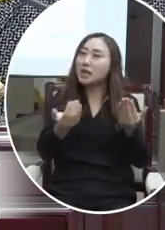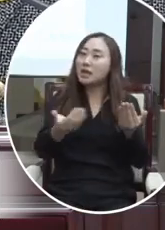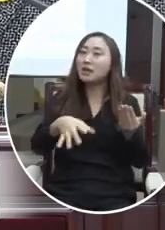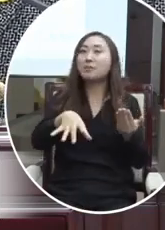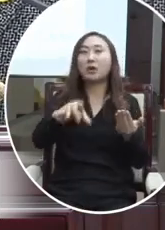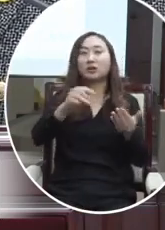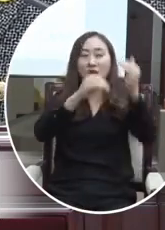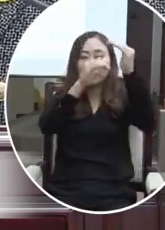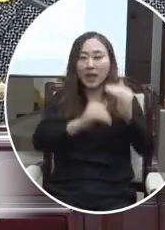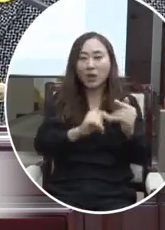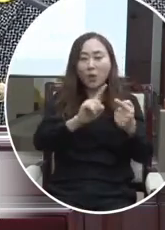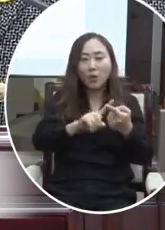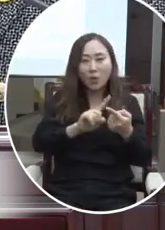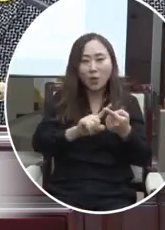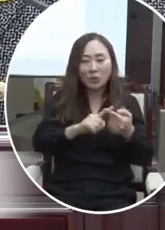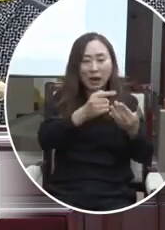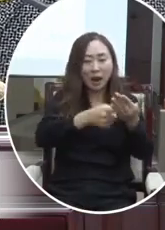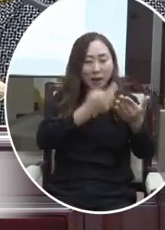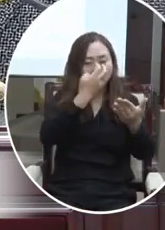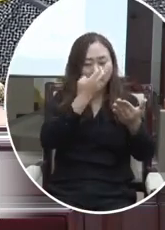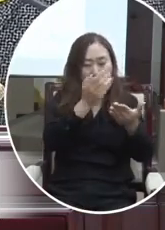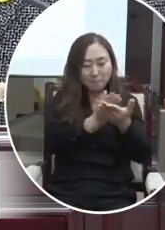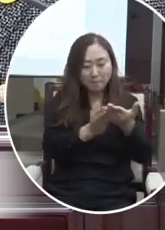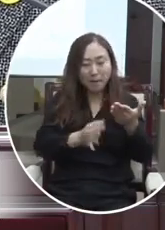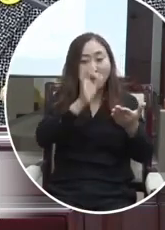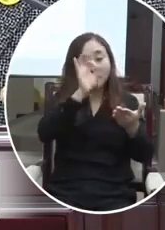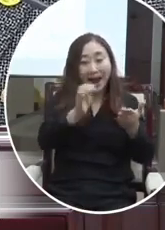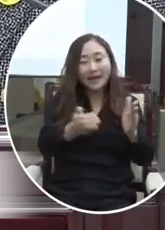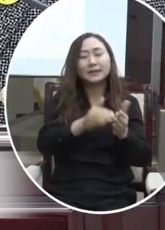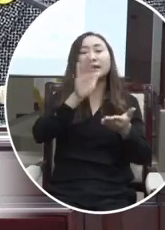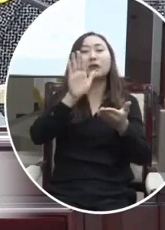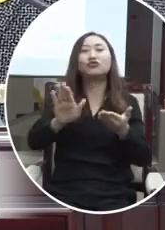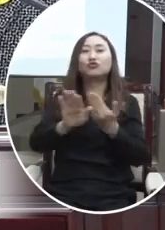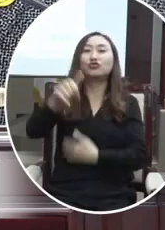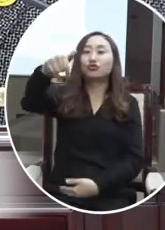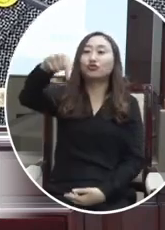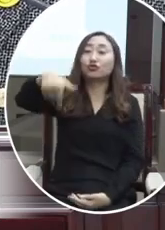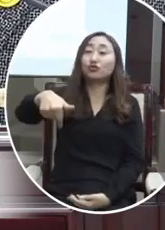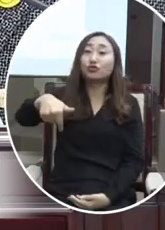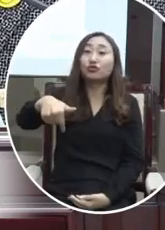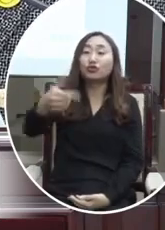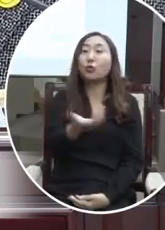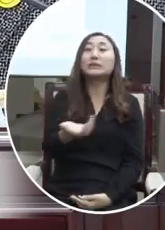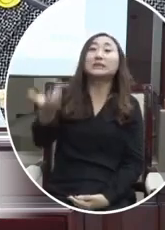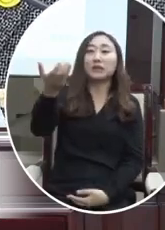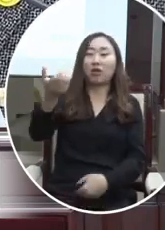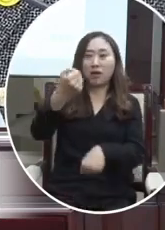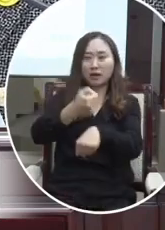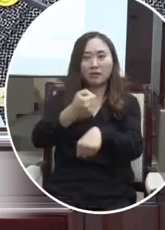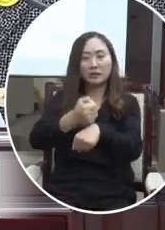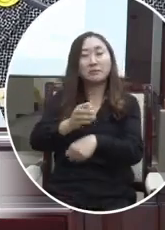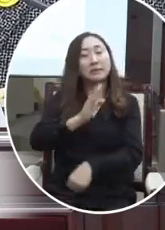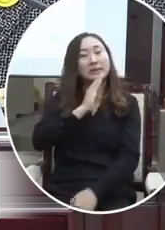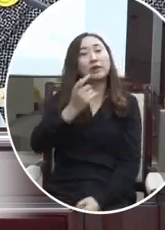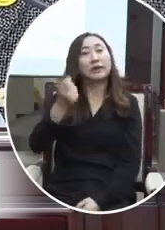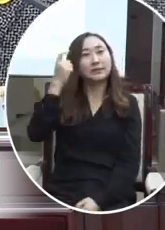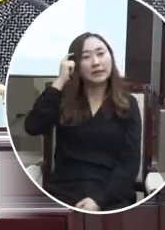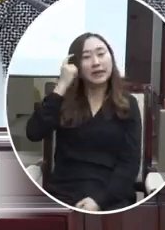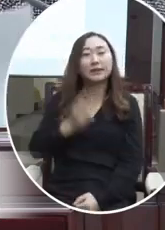일을 좀 내용을 좀 만든 후에 국으로 승격하는 게 좀 합리적인 방안이 아닐까 이렇게 생각을 하고